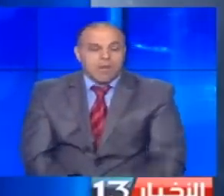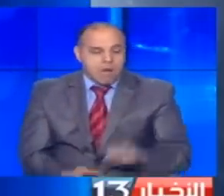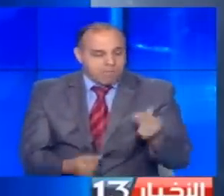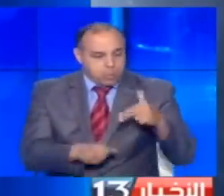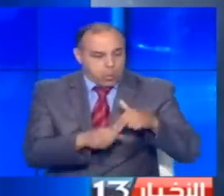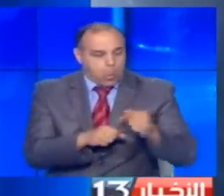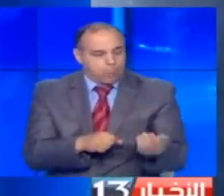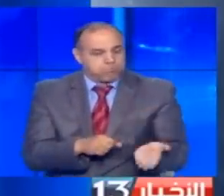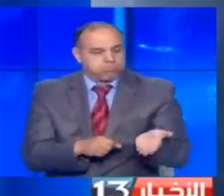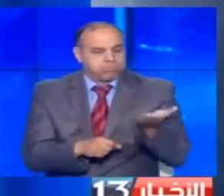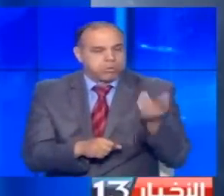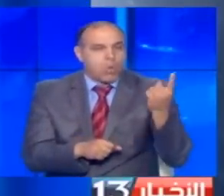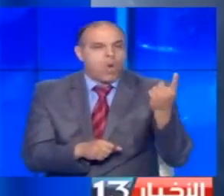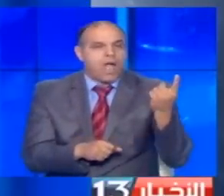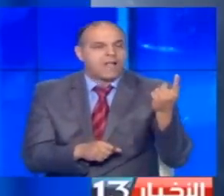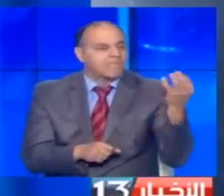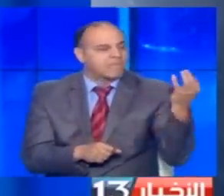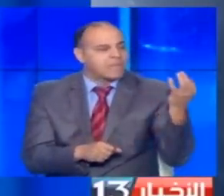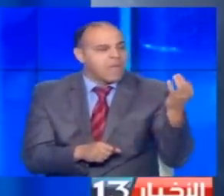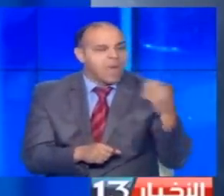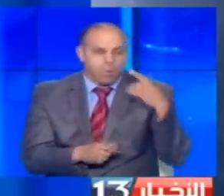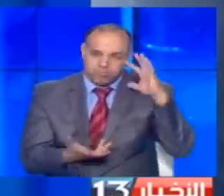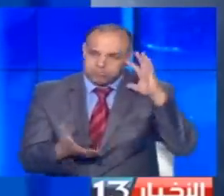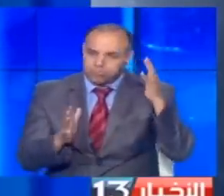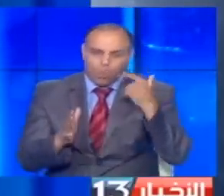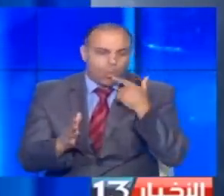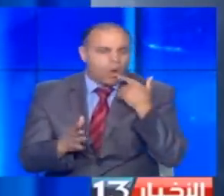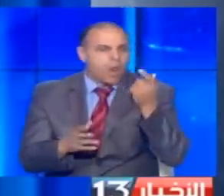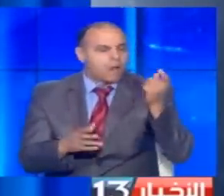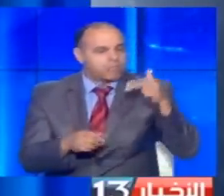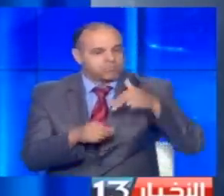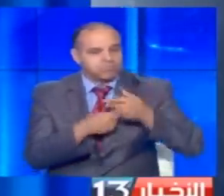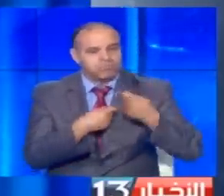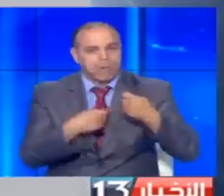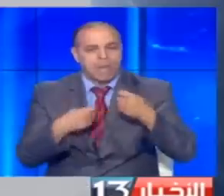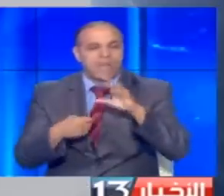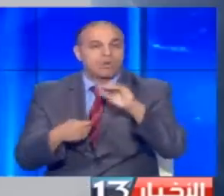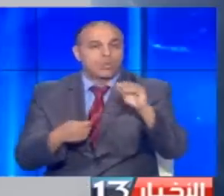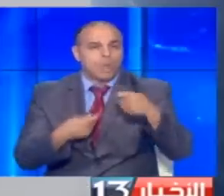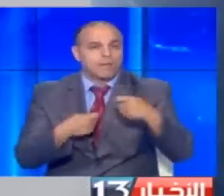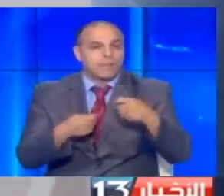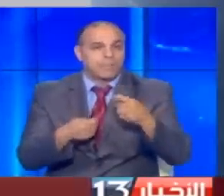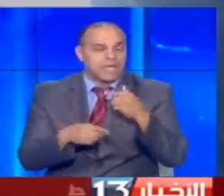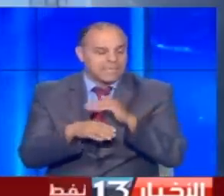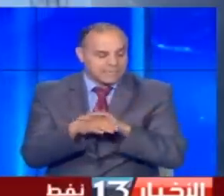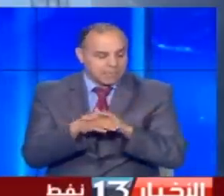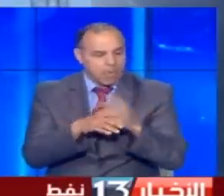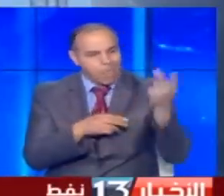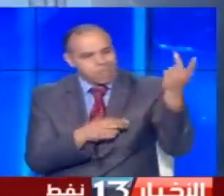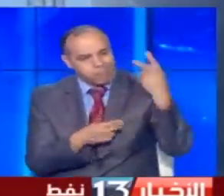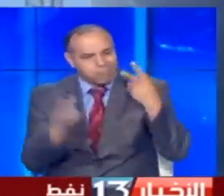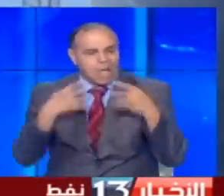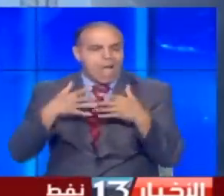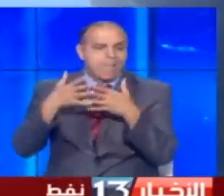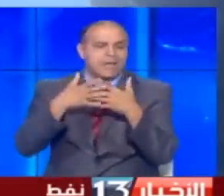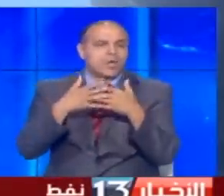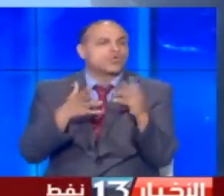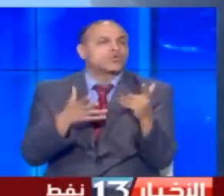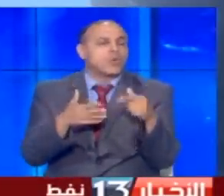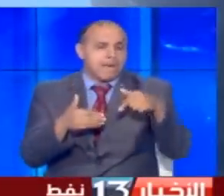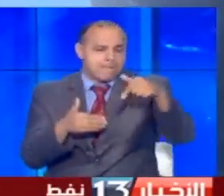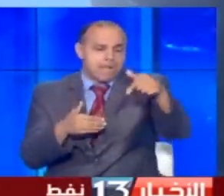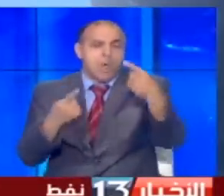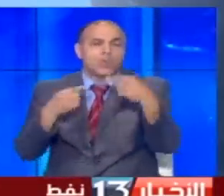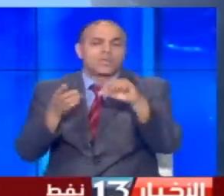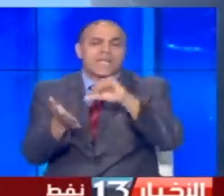اليوم زياده واحد بالمائه وسط توقعات بانخفاض المعروض في الاسواق بسبب عقوبات امريكيه مرتقبه ضد